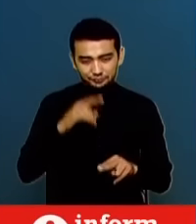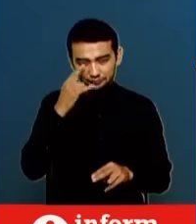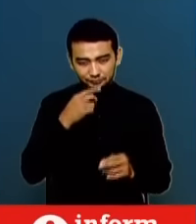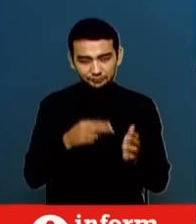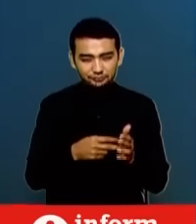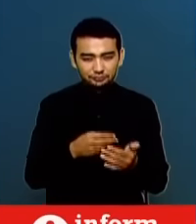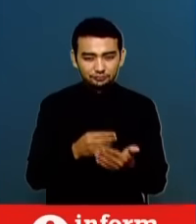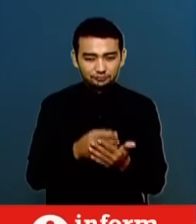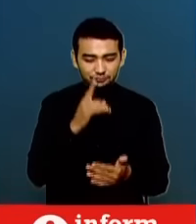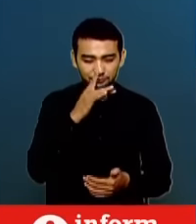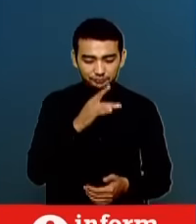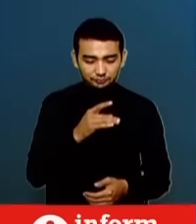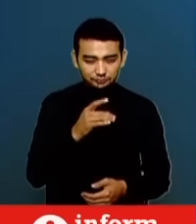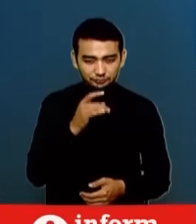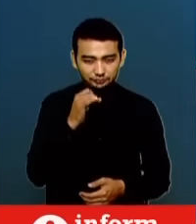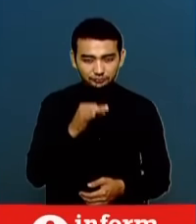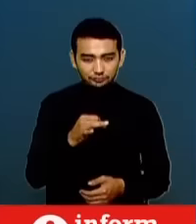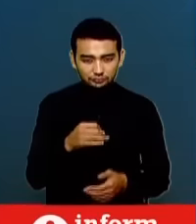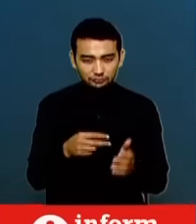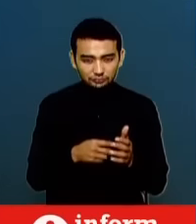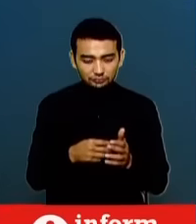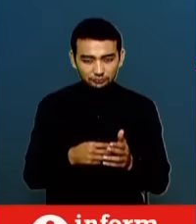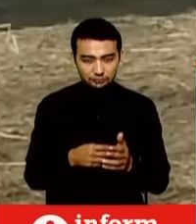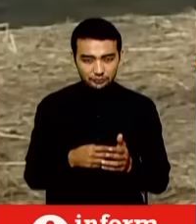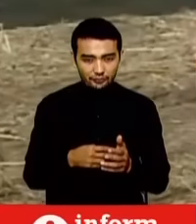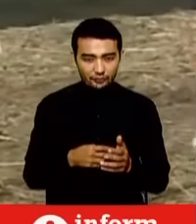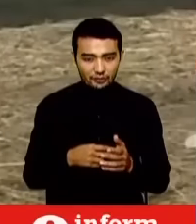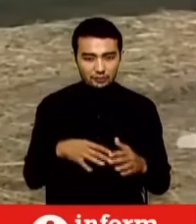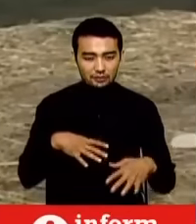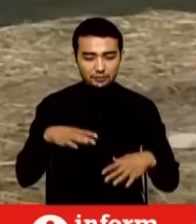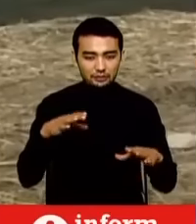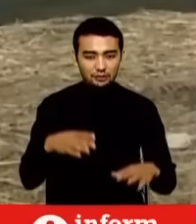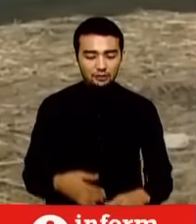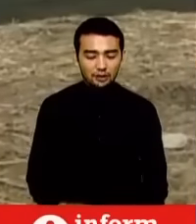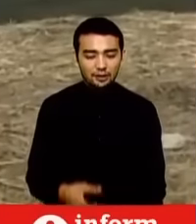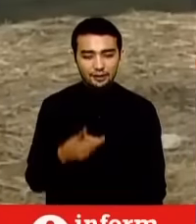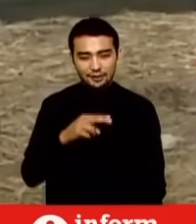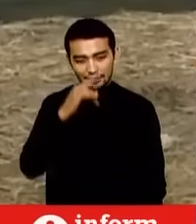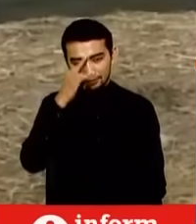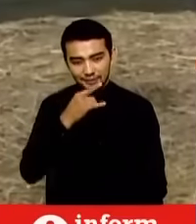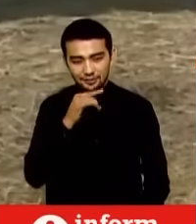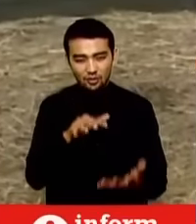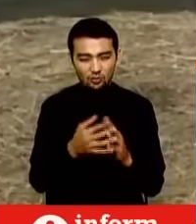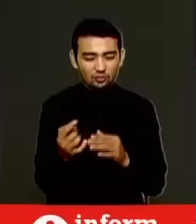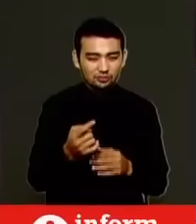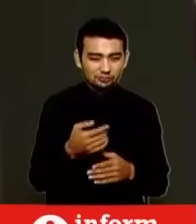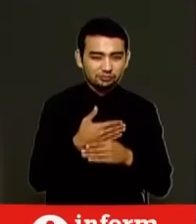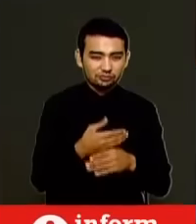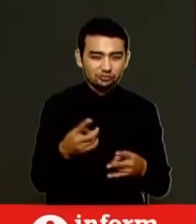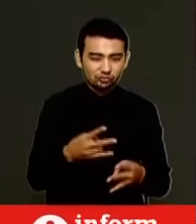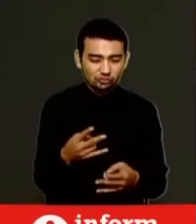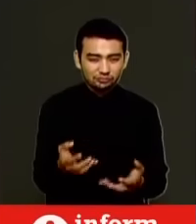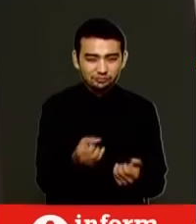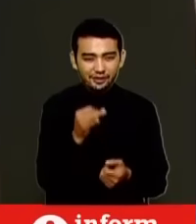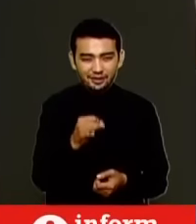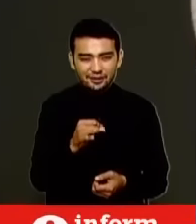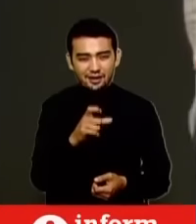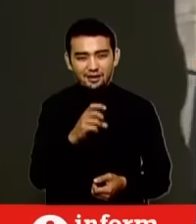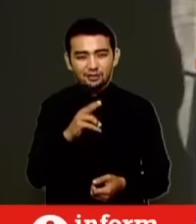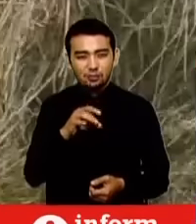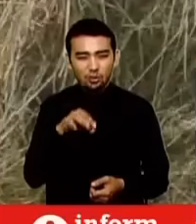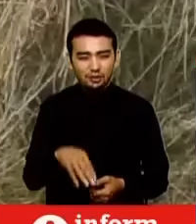упал. А они цену ломают на местном рынке. Для поддержки казахстанских аграриев, говорит эксперт, необходимо открыть экспортный канал,